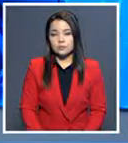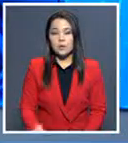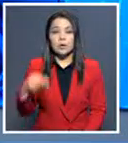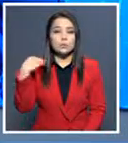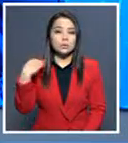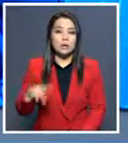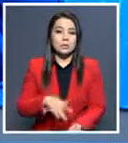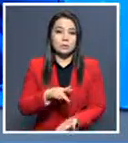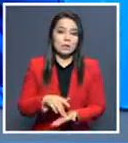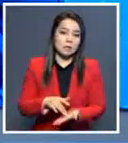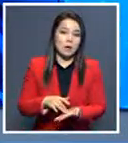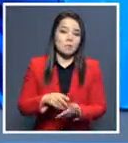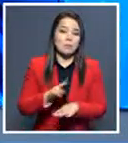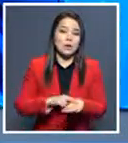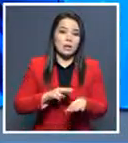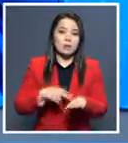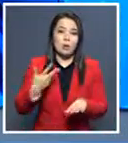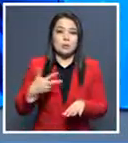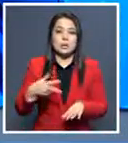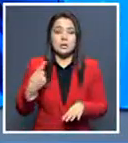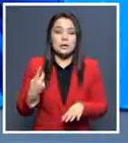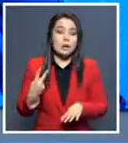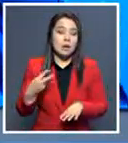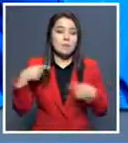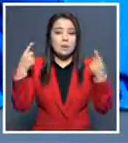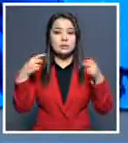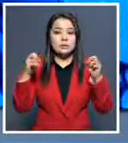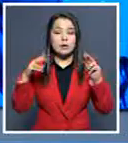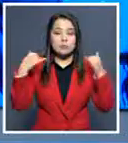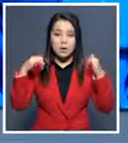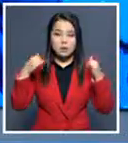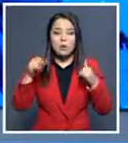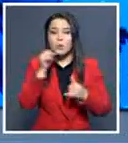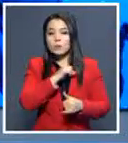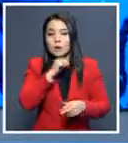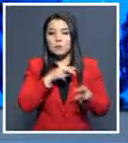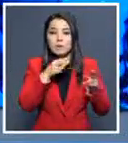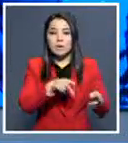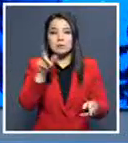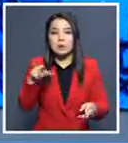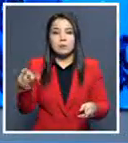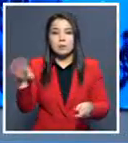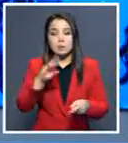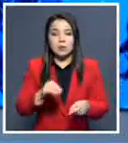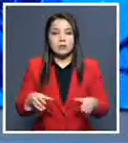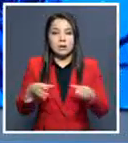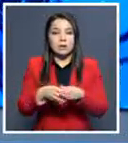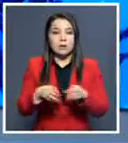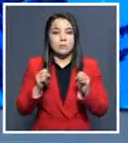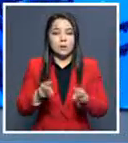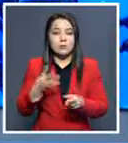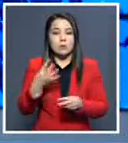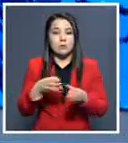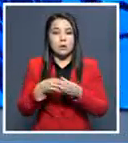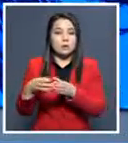Түркістан облысында полицейлер 32 мал ұрлығын әшкерледі. Сондай-ақ 4 барымташы қылмыстық топтың мүшелерін құрықтады. Облыс